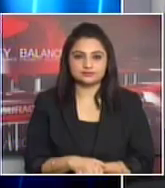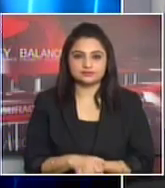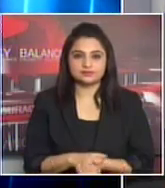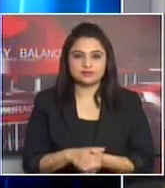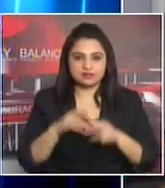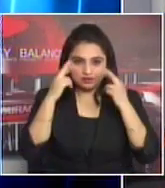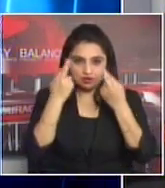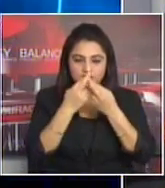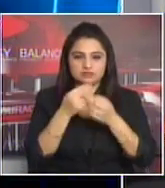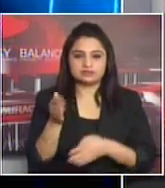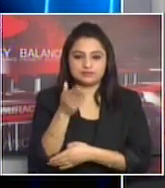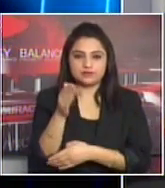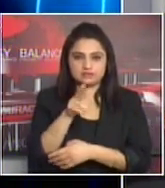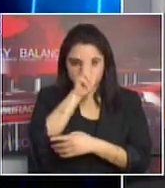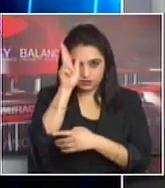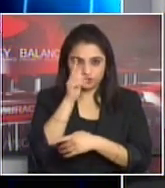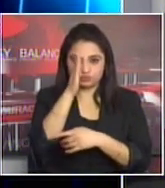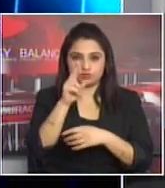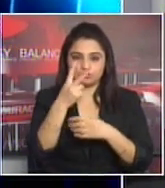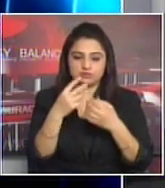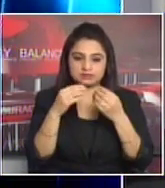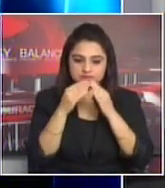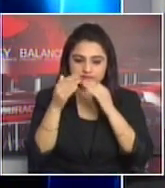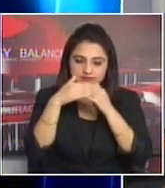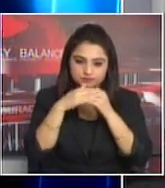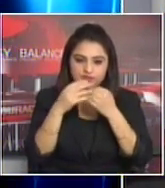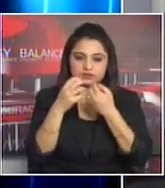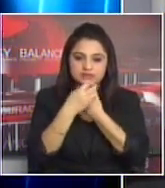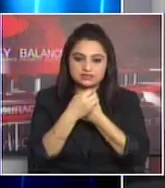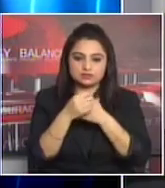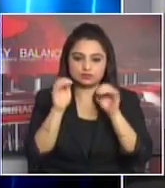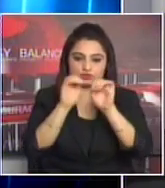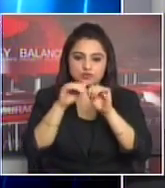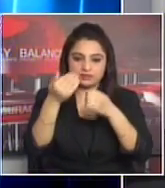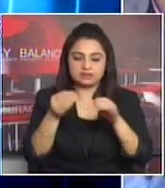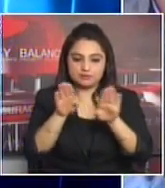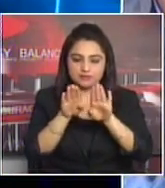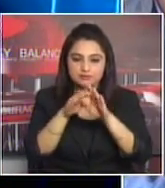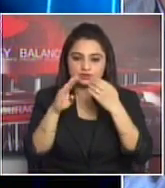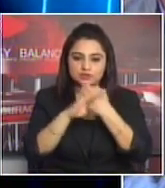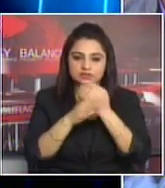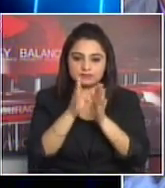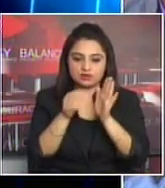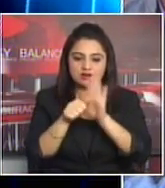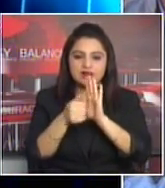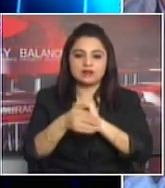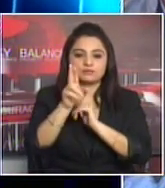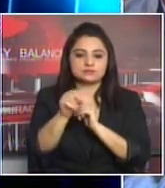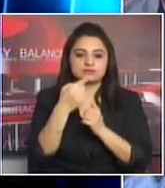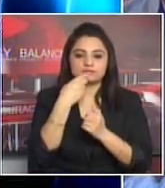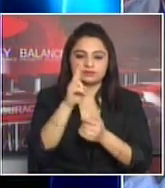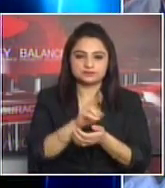रक्षा मन्त्री ईश्वर पोखरेलले दुई छिमेकी मुलुक बीचको सम्बन्धलाई समान ढङ्गले अघि बढाउनु पर्ने बताउनु भएको